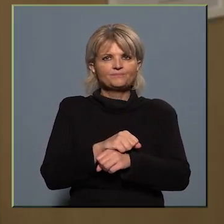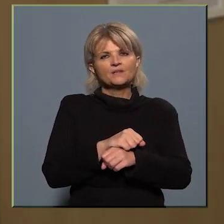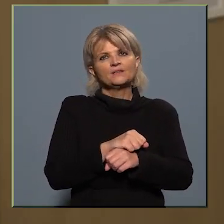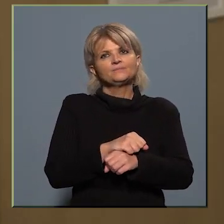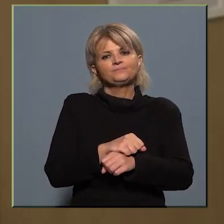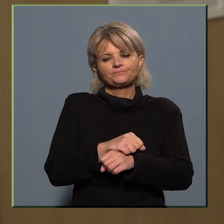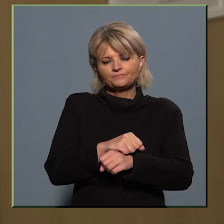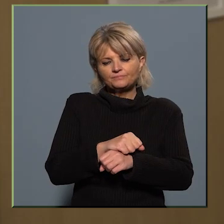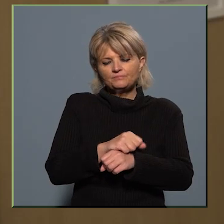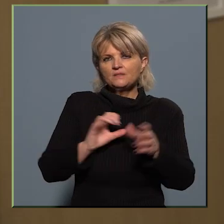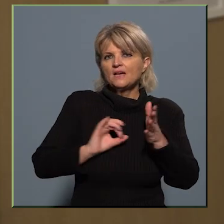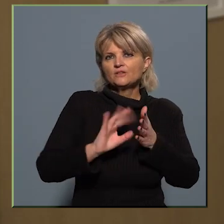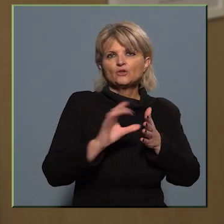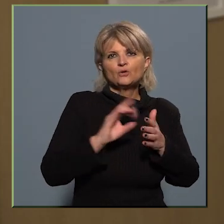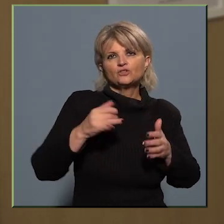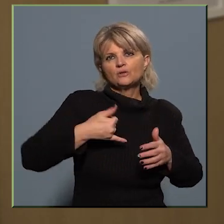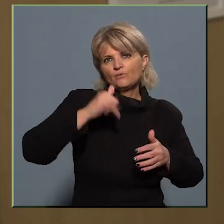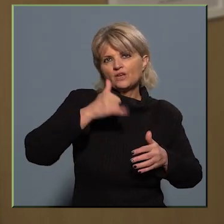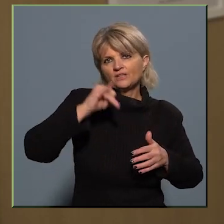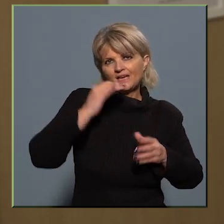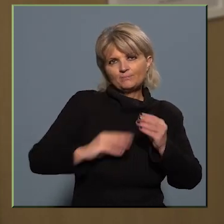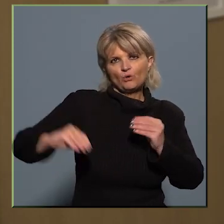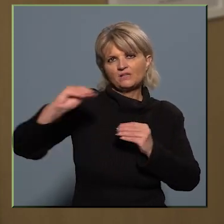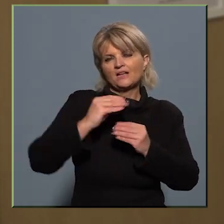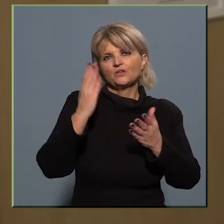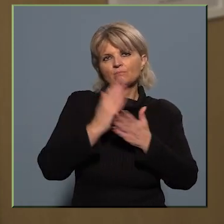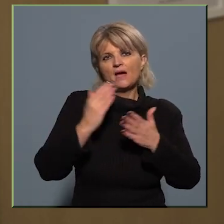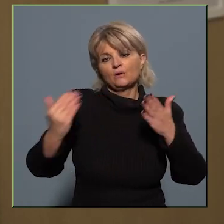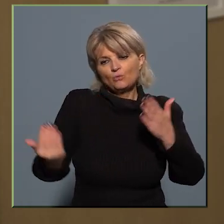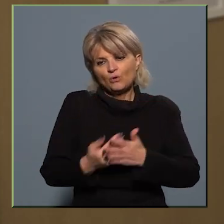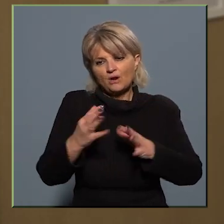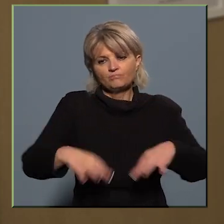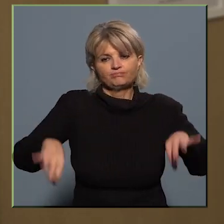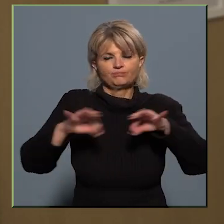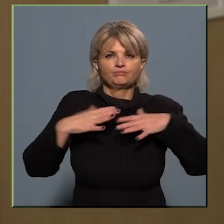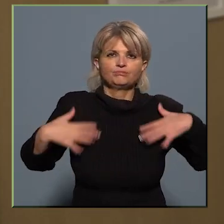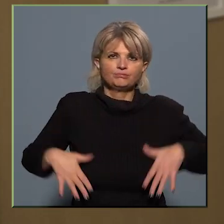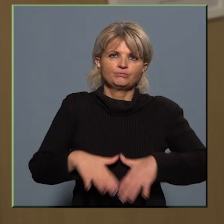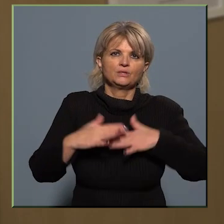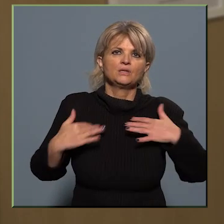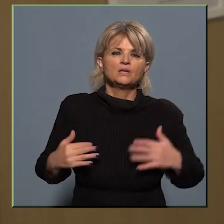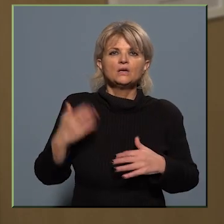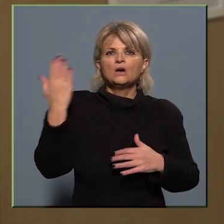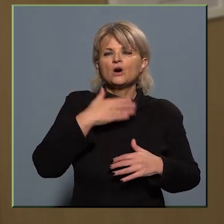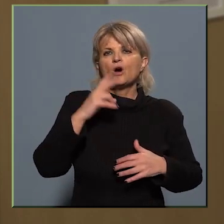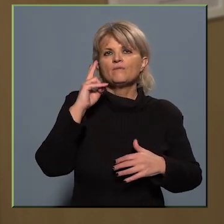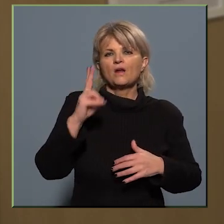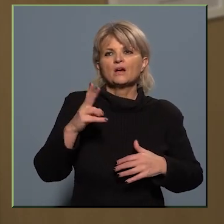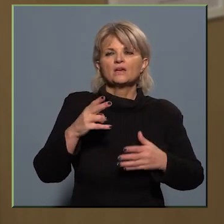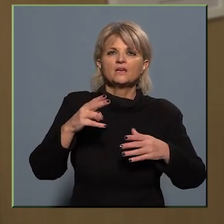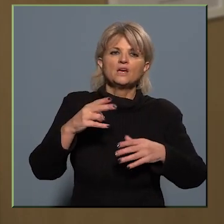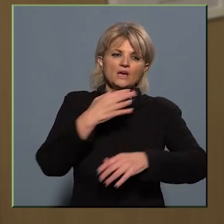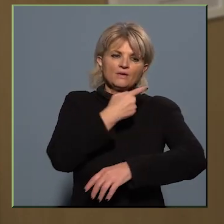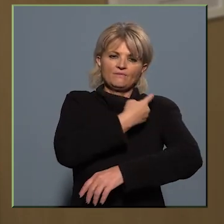az egy gyors folyadékpótlással már regenerálódjon. Tehát, hogyha valaki a véradást követően kellő mennyiségű